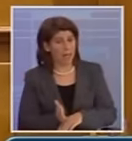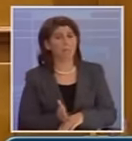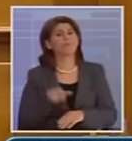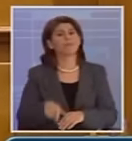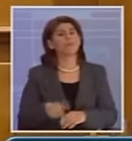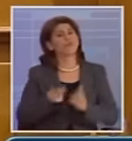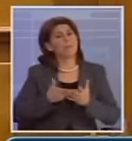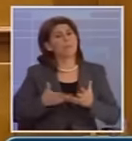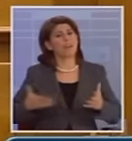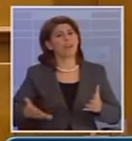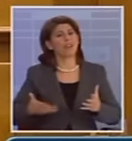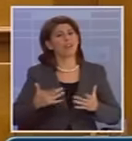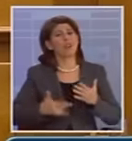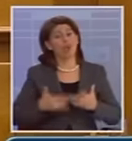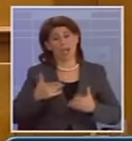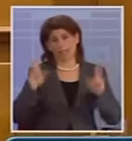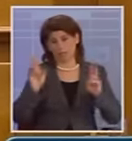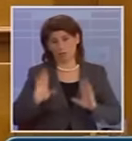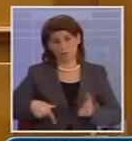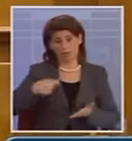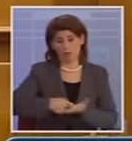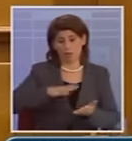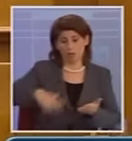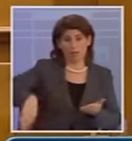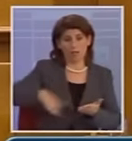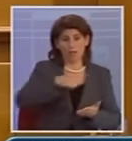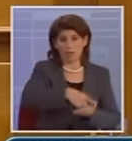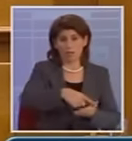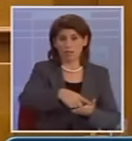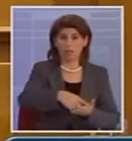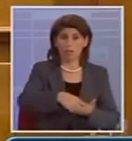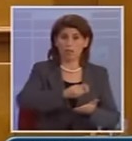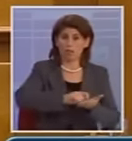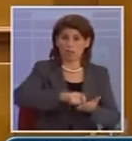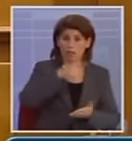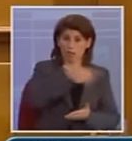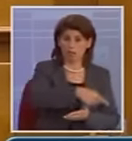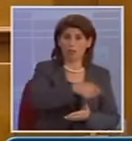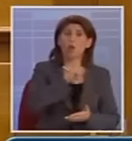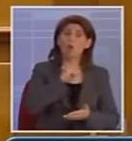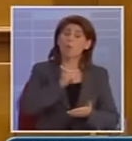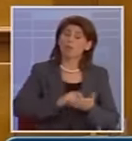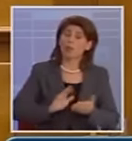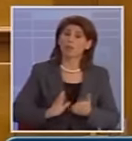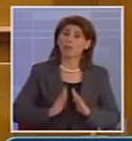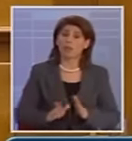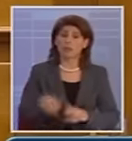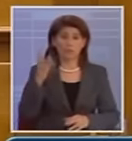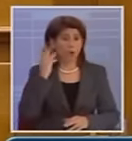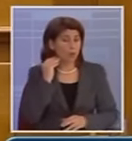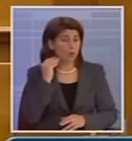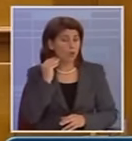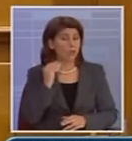τελικά μεγαλώνει ο λογαριασμός. Θα τον πληρώσει ο λαός, εσείς θα το χρεωθείτε. Όπως θα χρεωθείτε αν προχωρήσετε σε αυτά που